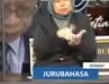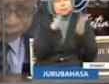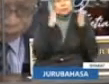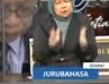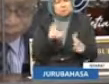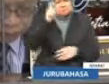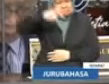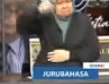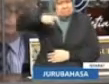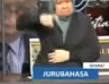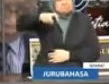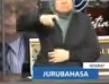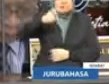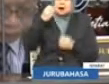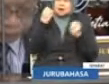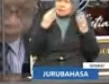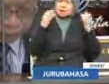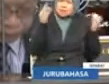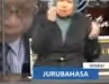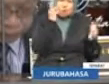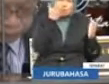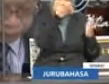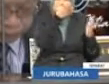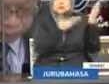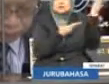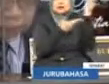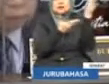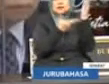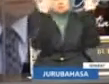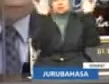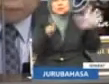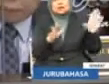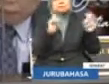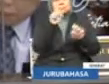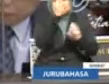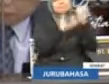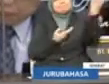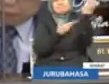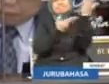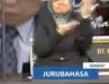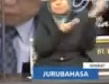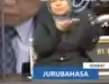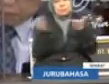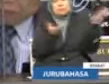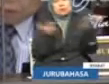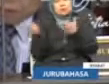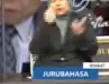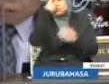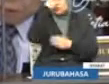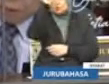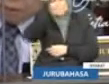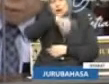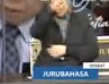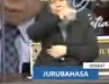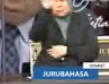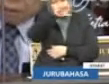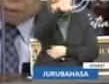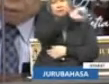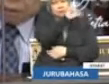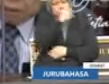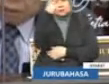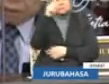orang Per diperlukan banyak boboan yang sudah lepas i ta ta Maaf tempo untuk